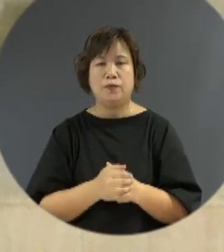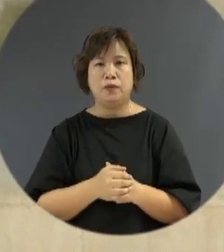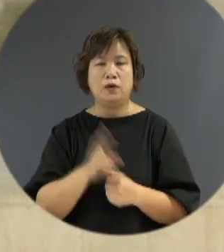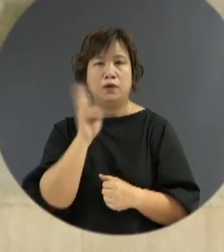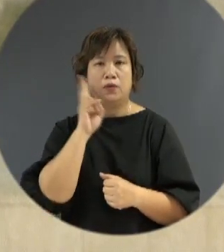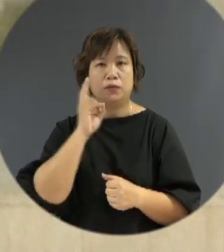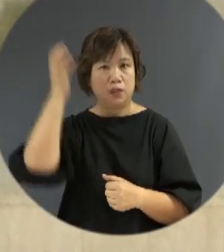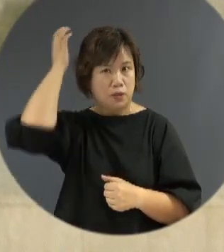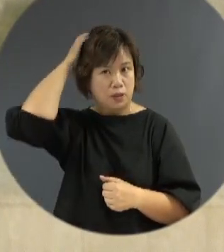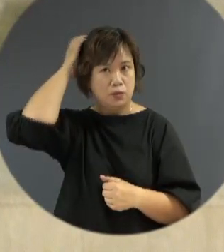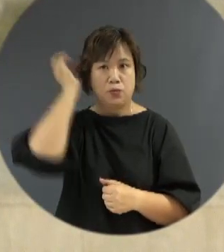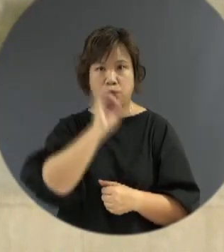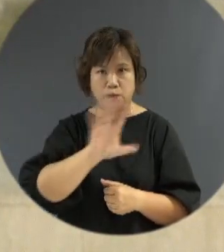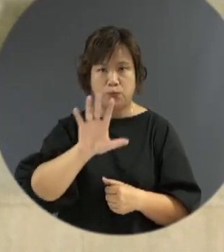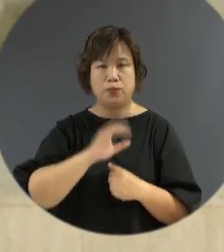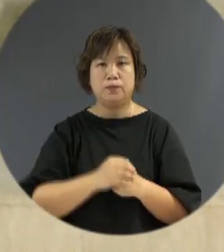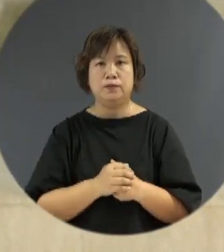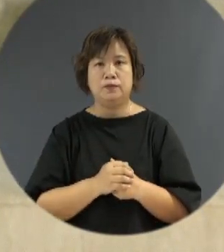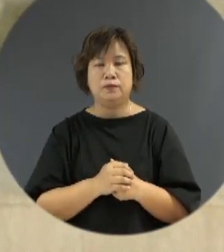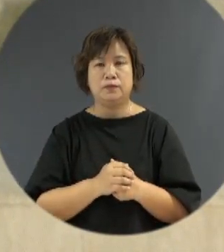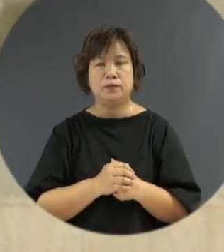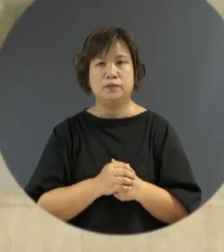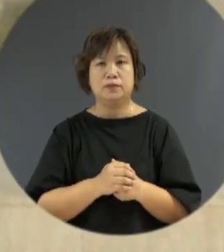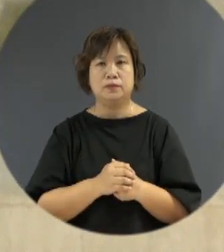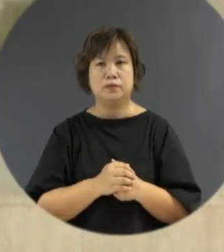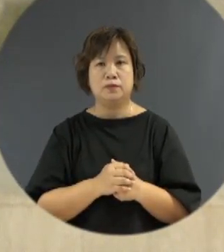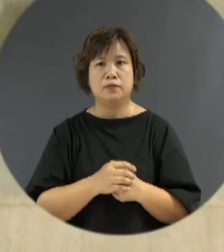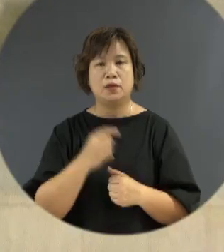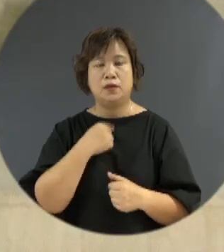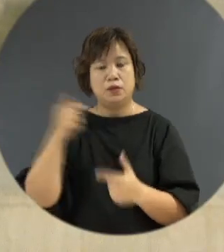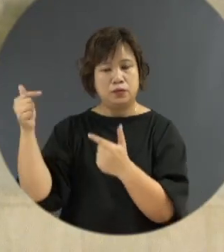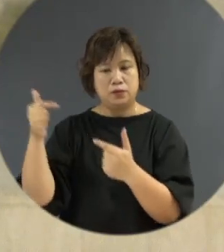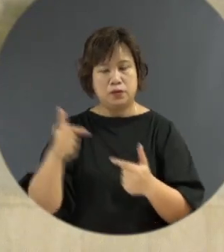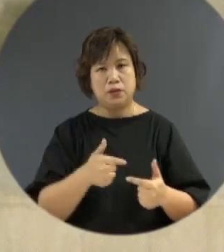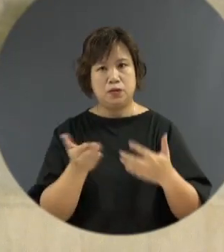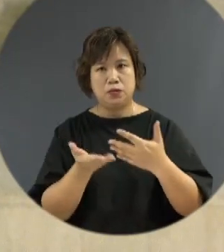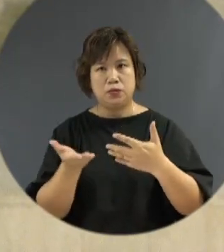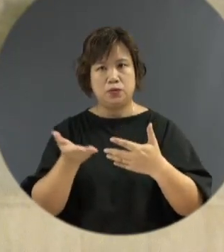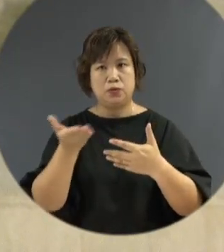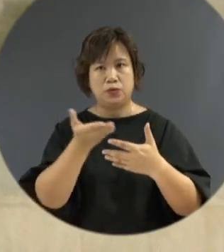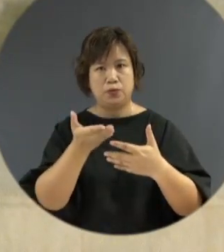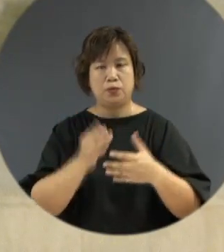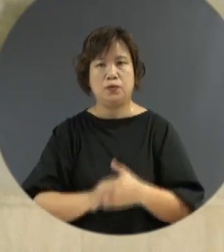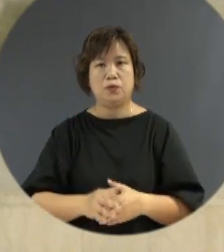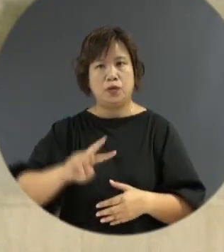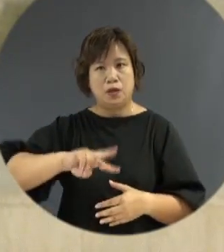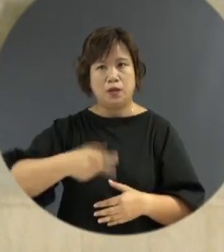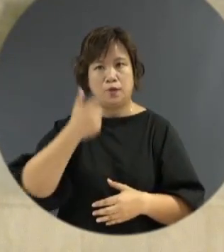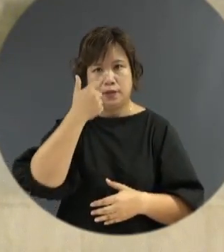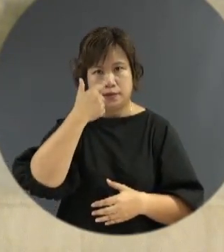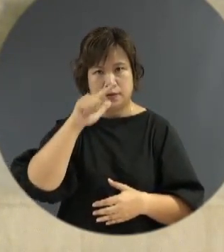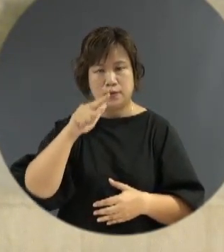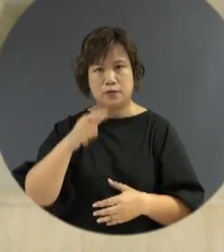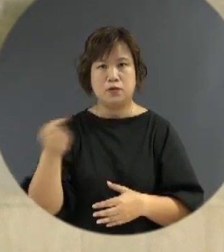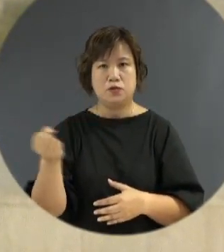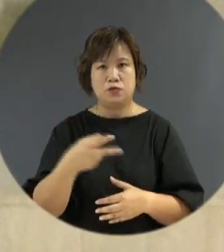宗方济各所说，要持续改进、更新和重塑自